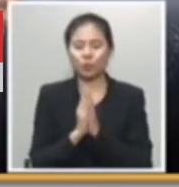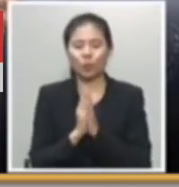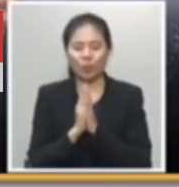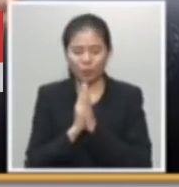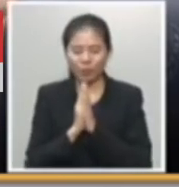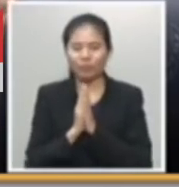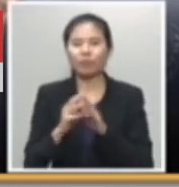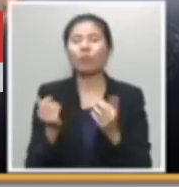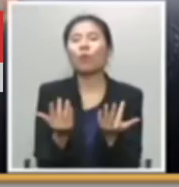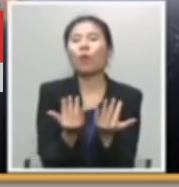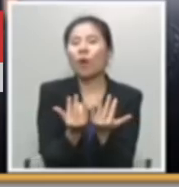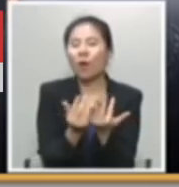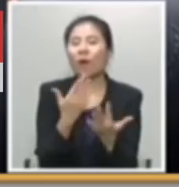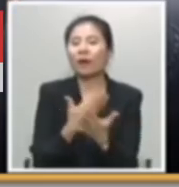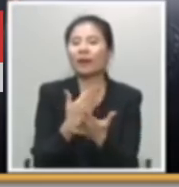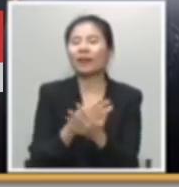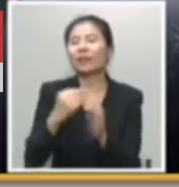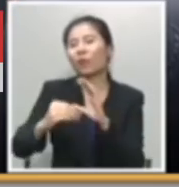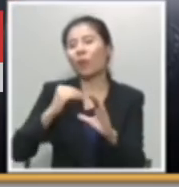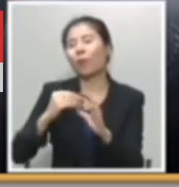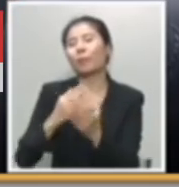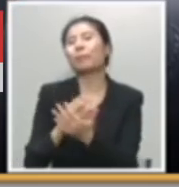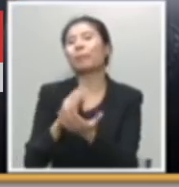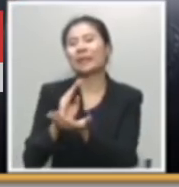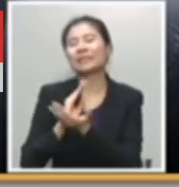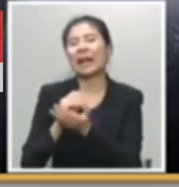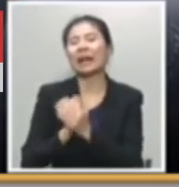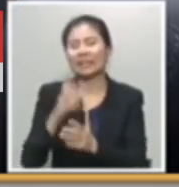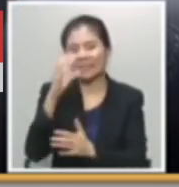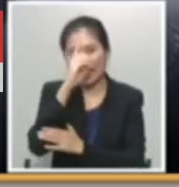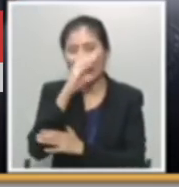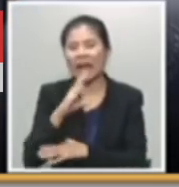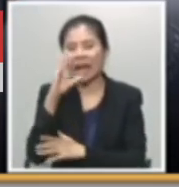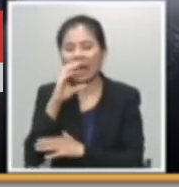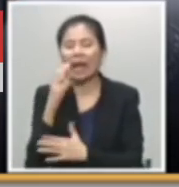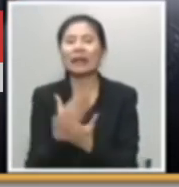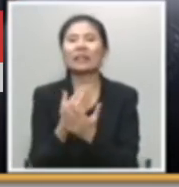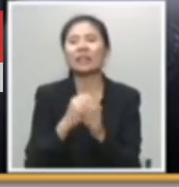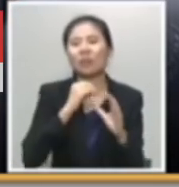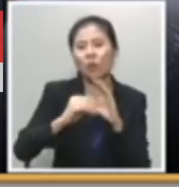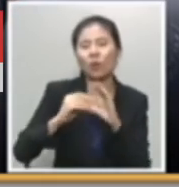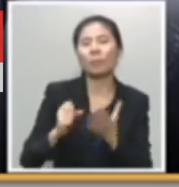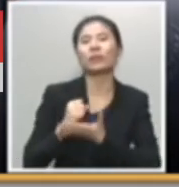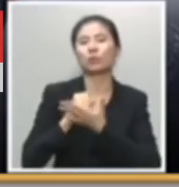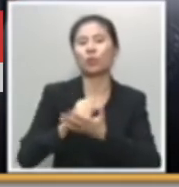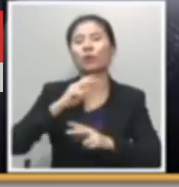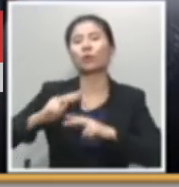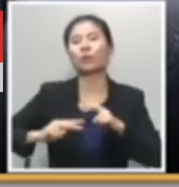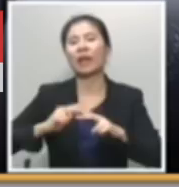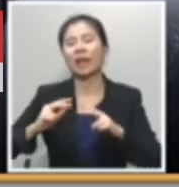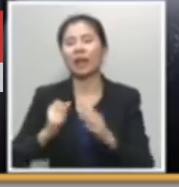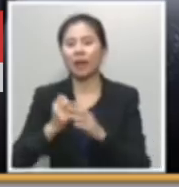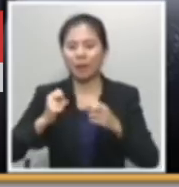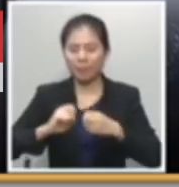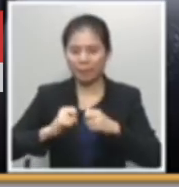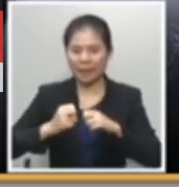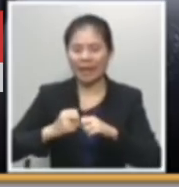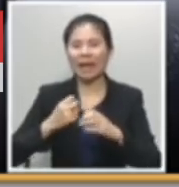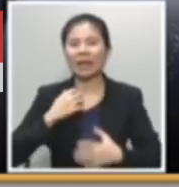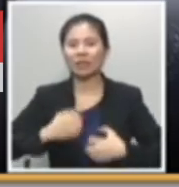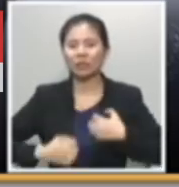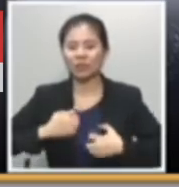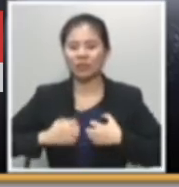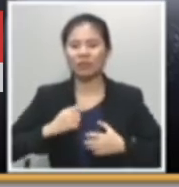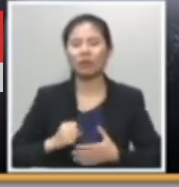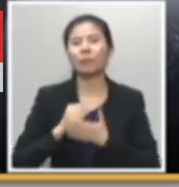าคนะแล้วก็ช้ากว่าดารานะเกิดปัญหาทั้งหมดนะเข้าไม่ถึงความเดือดร้อนประชา